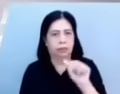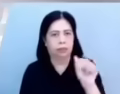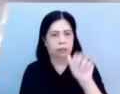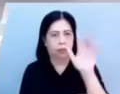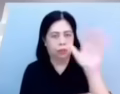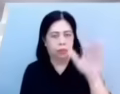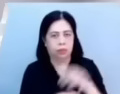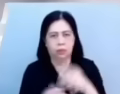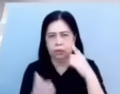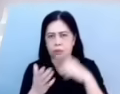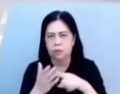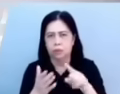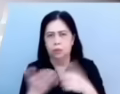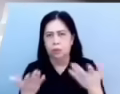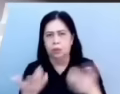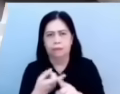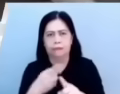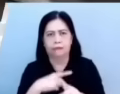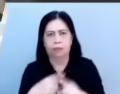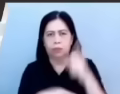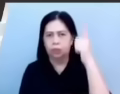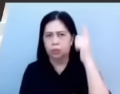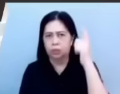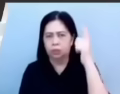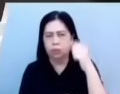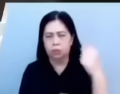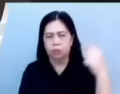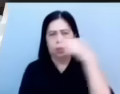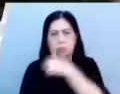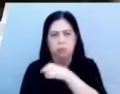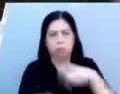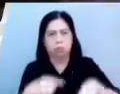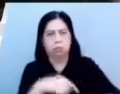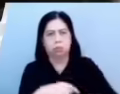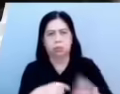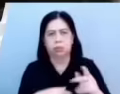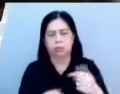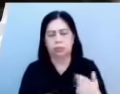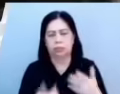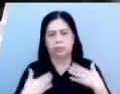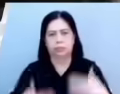pa kung saan galing ang mga bala na tumama sa kanila.